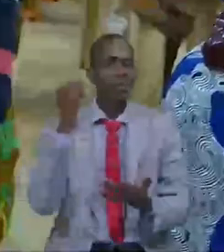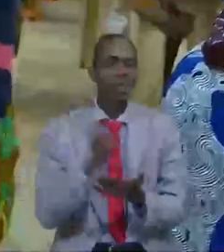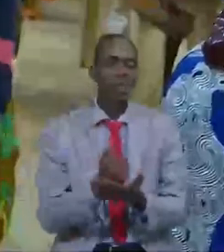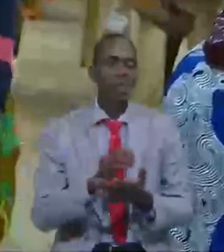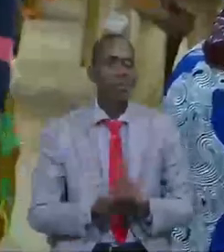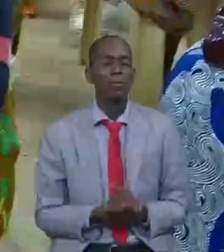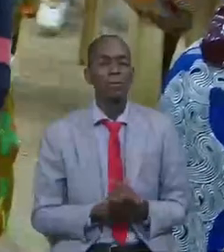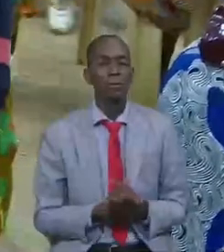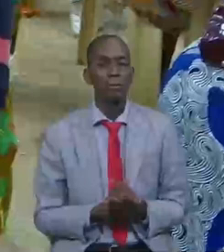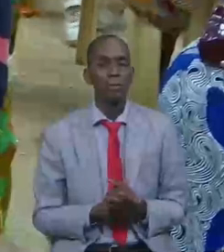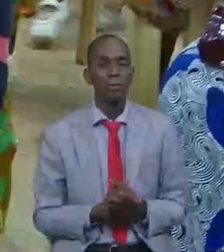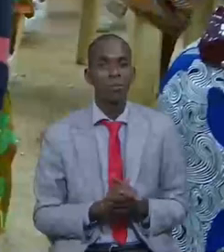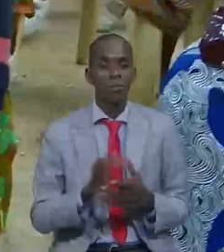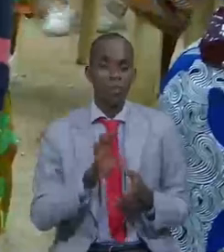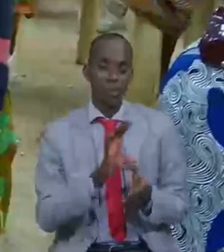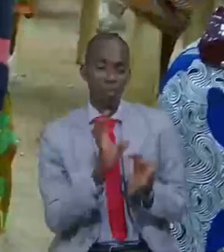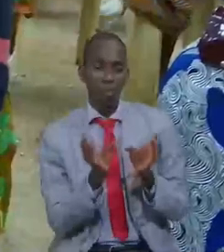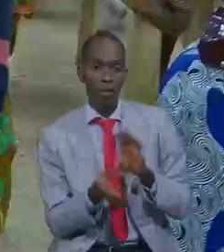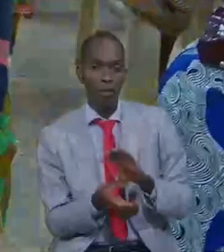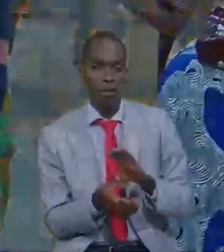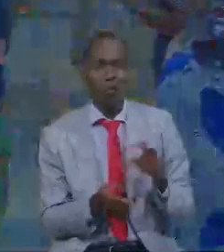La conversion.